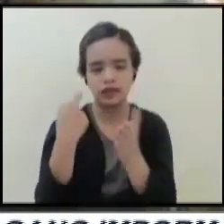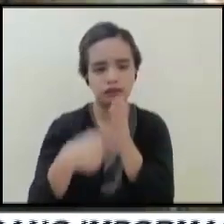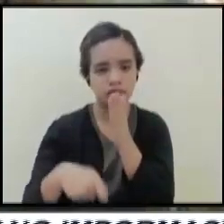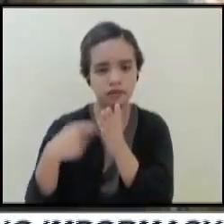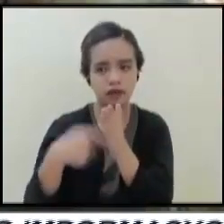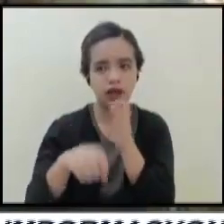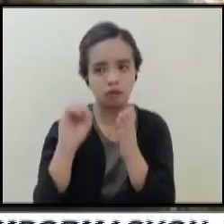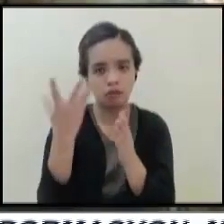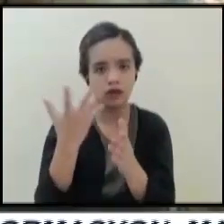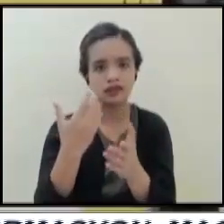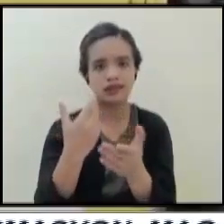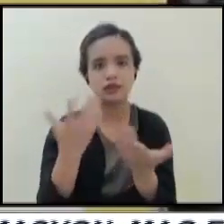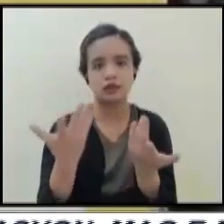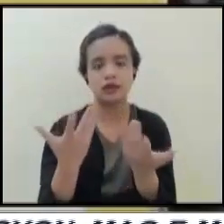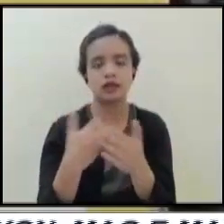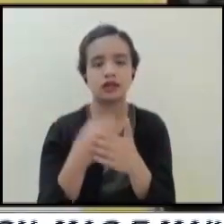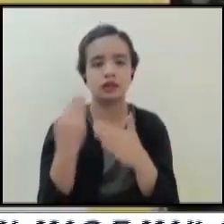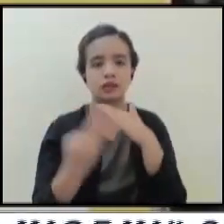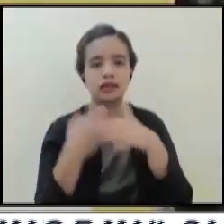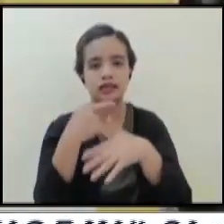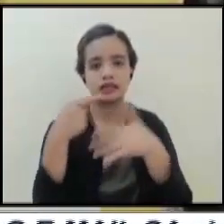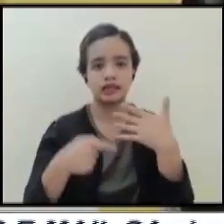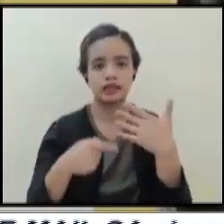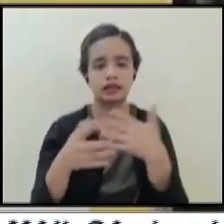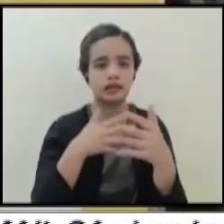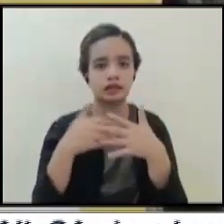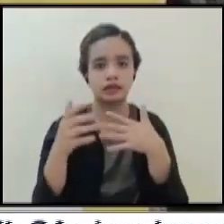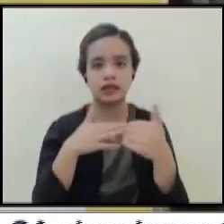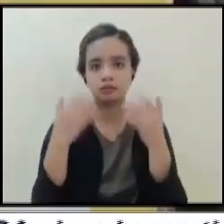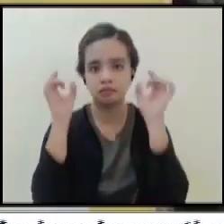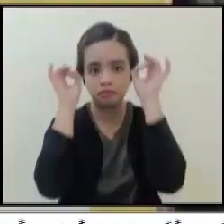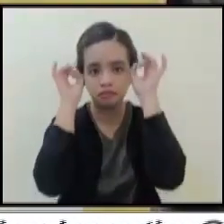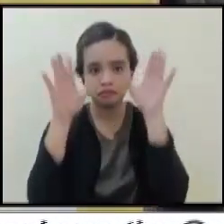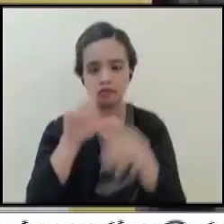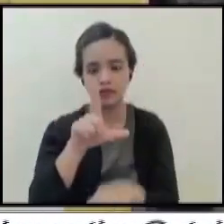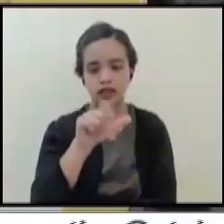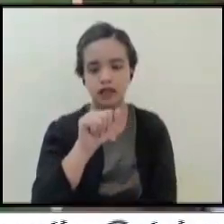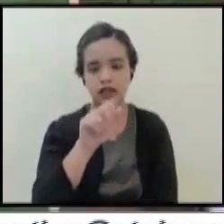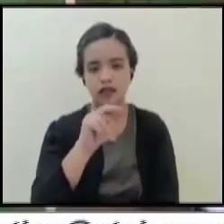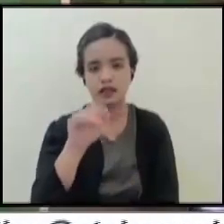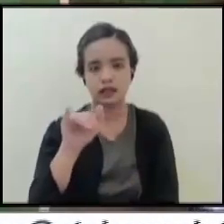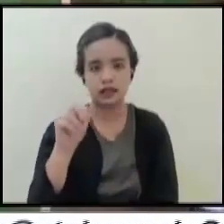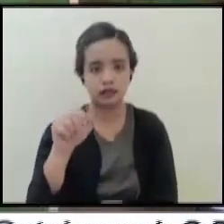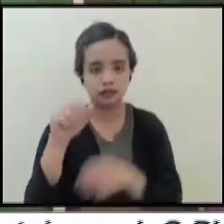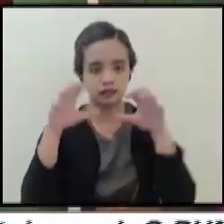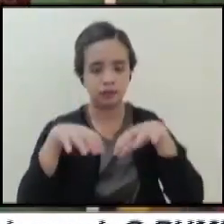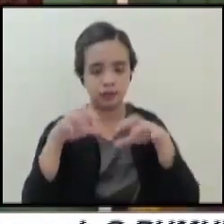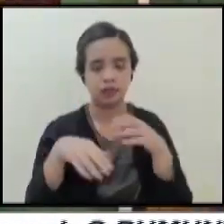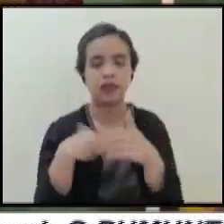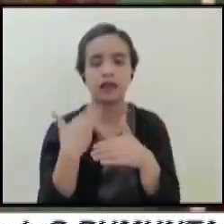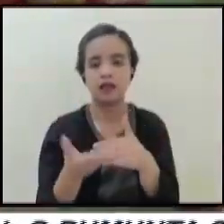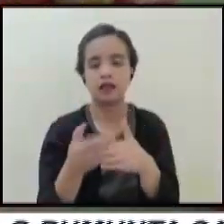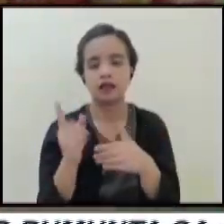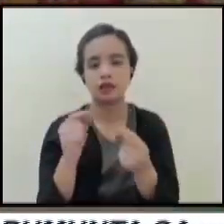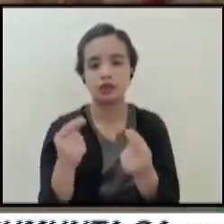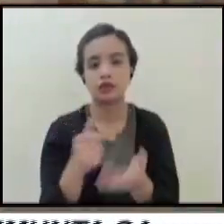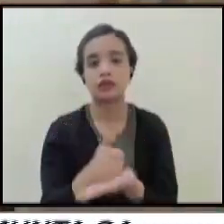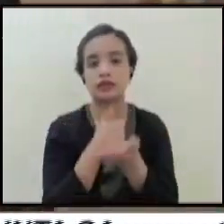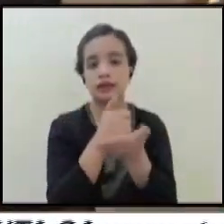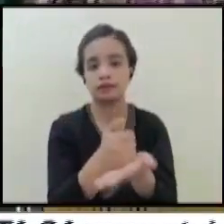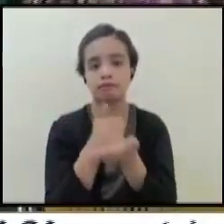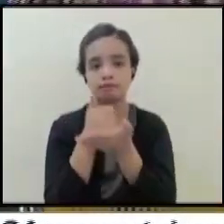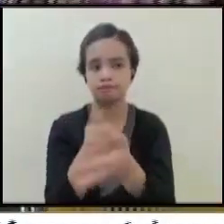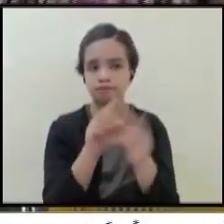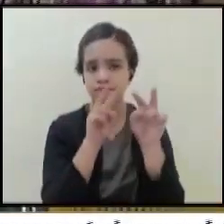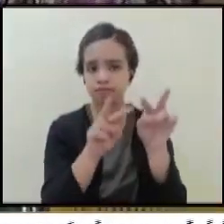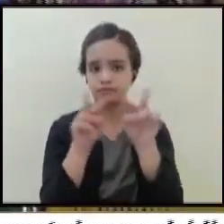harap ng banta ng La Nina. Muling bubuhayin ang Local Price Coordinating Council na tutulong sa pagbabantay sa mga